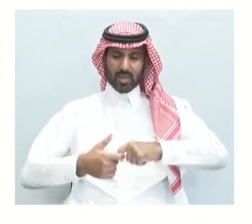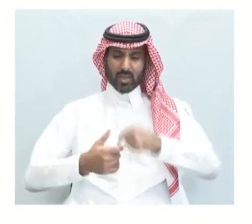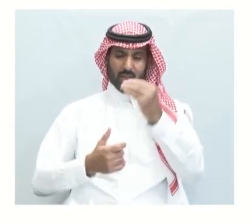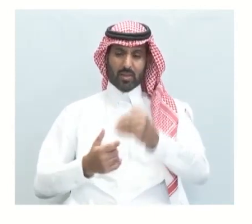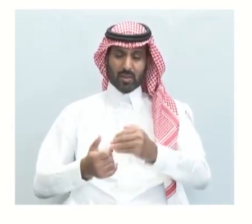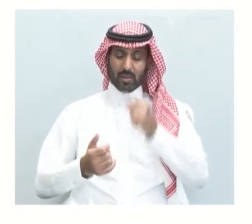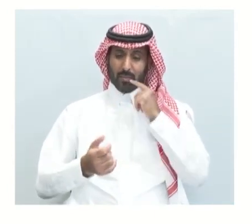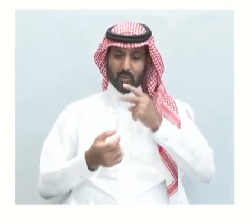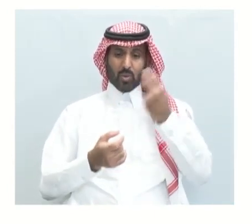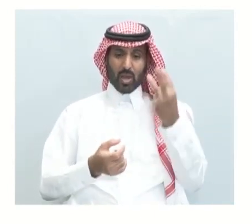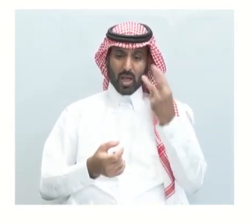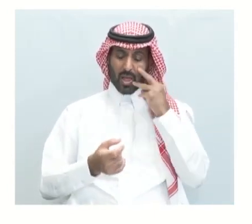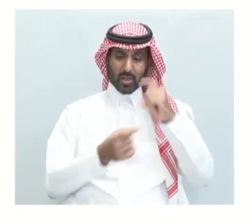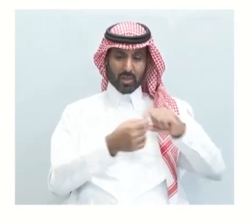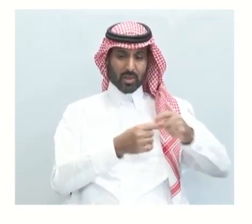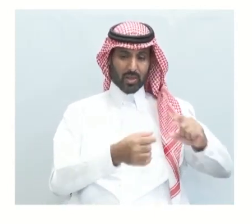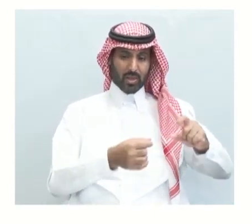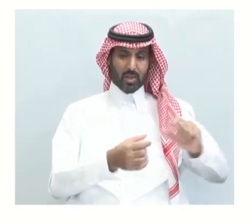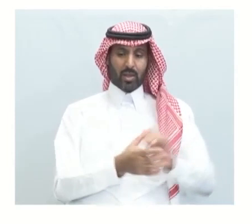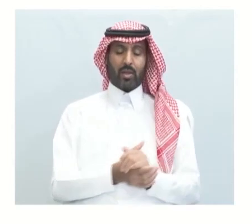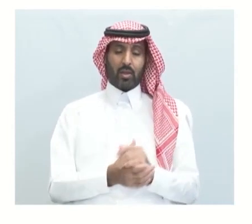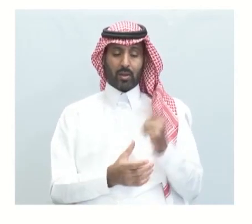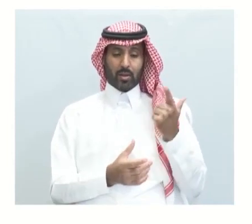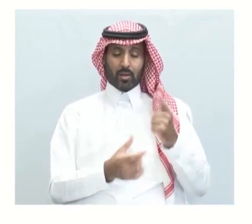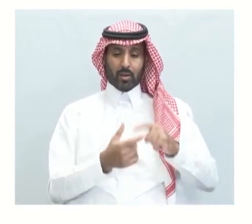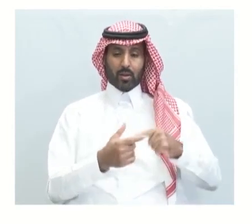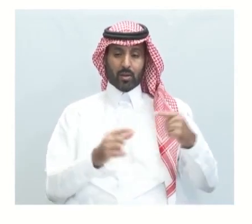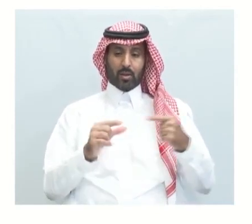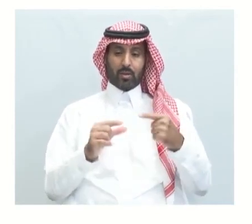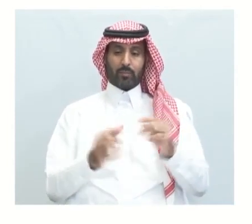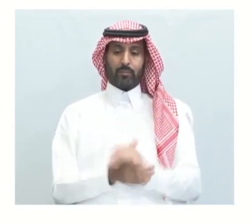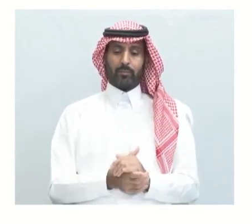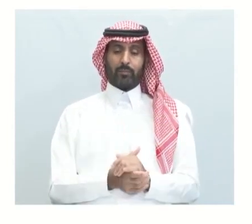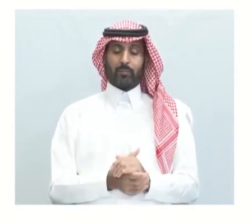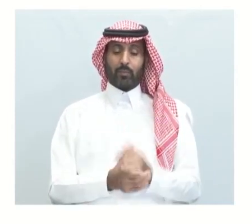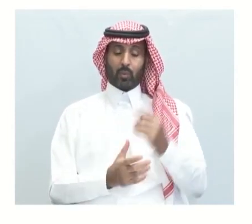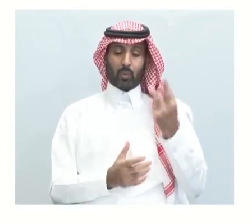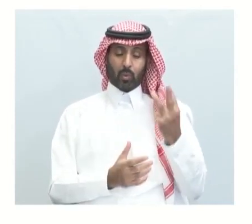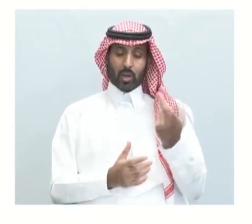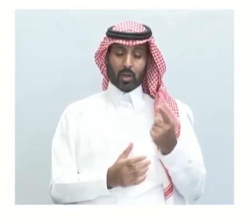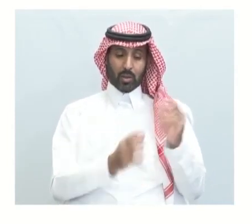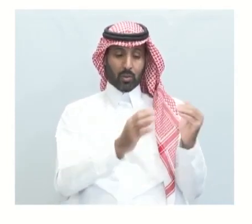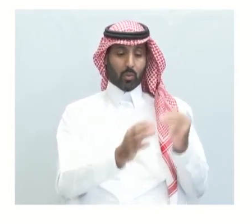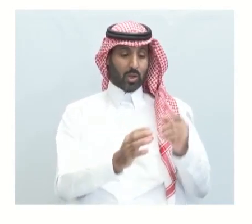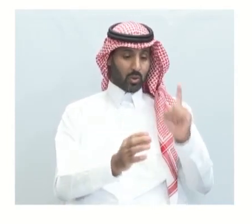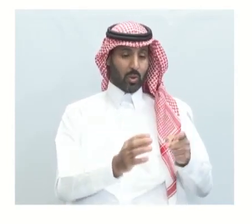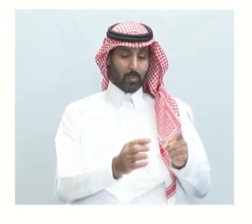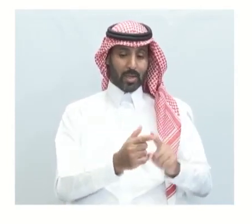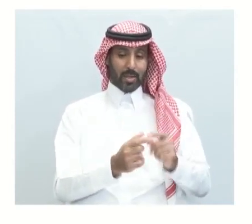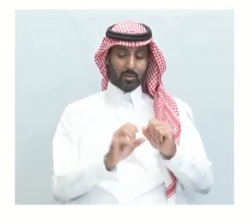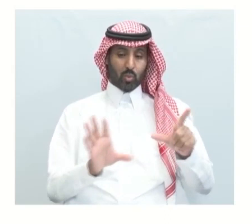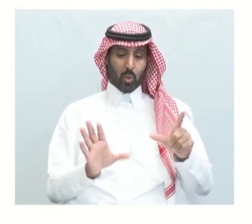مكونه من ثلاث عقد نحتاج قائمه مترابطه من ثلاث عقد كل واحده تضم يوما من ايام